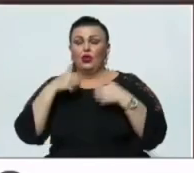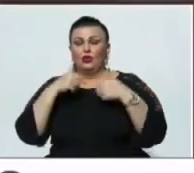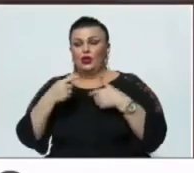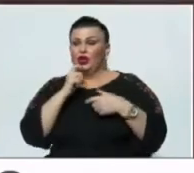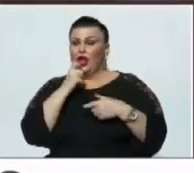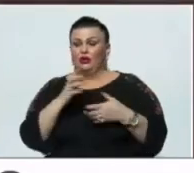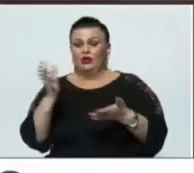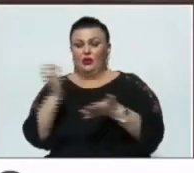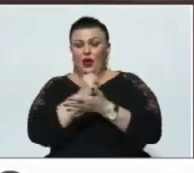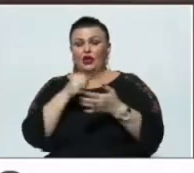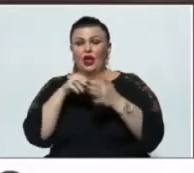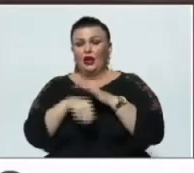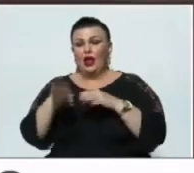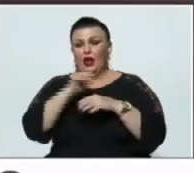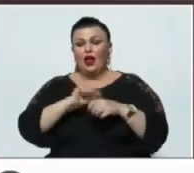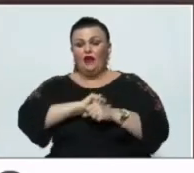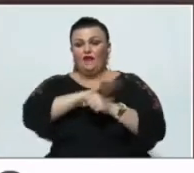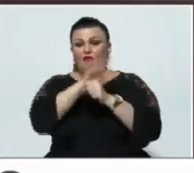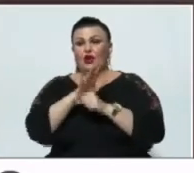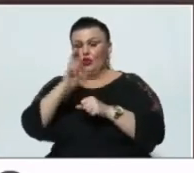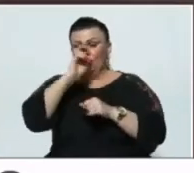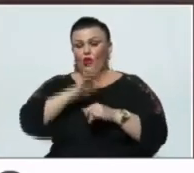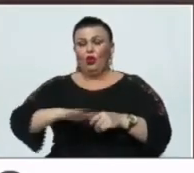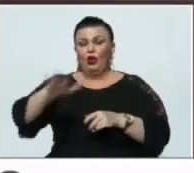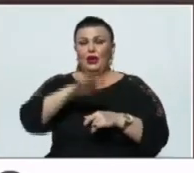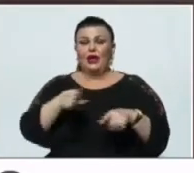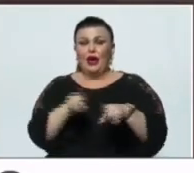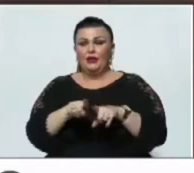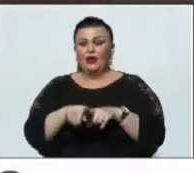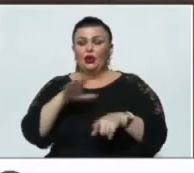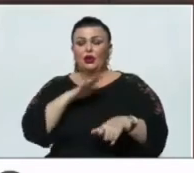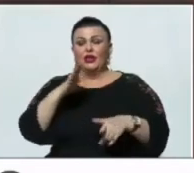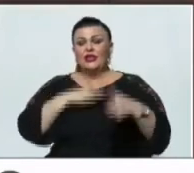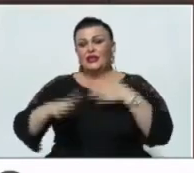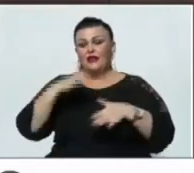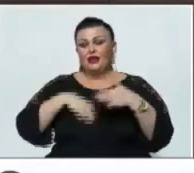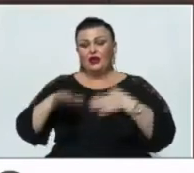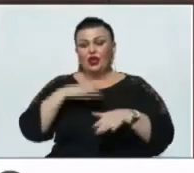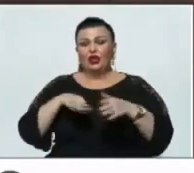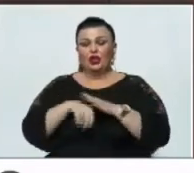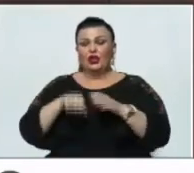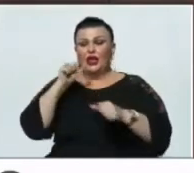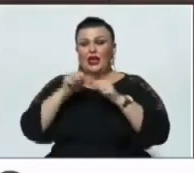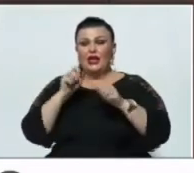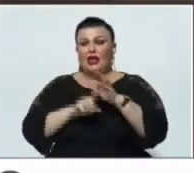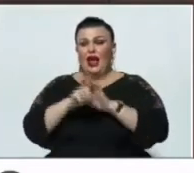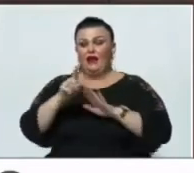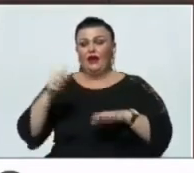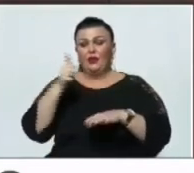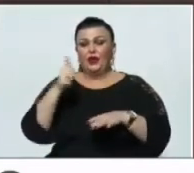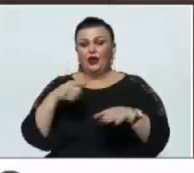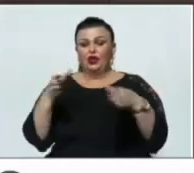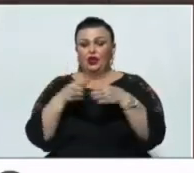dünyanın cənginə almış koronavirus pandemiyası təbii ki, ölkəmizdən də yan keçmədi və sevindirici aldır ki, elə ilin əvvəlində, birinci